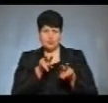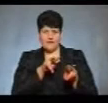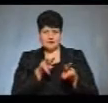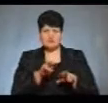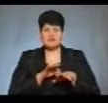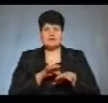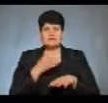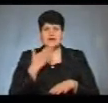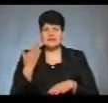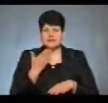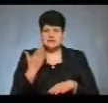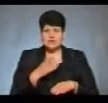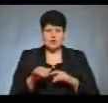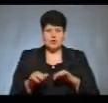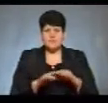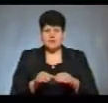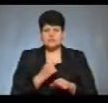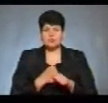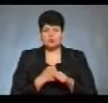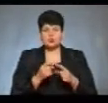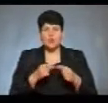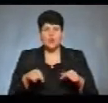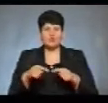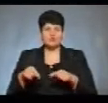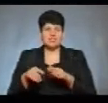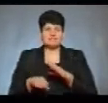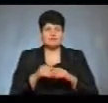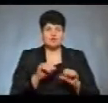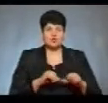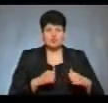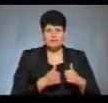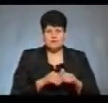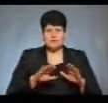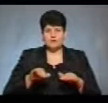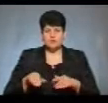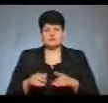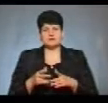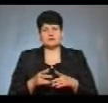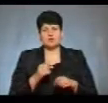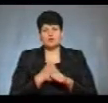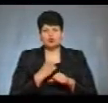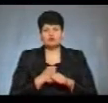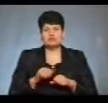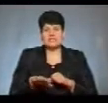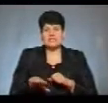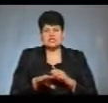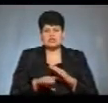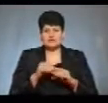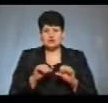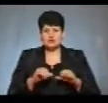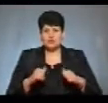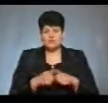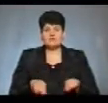кампанії в області, також за роботою окружних виборчих комісій, в подальшому завжди за роботою дільничних виборчих комісій. Також